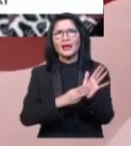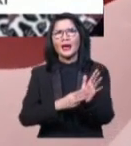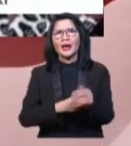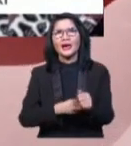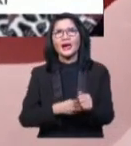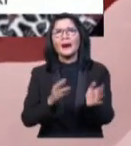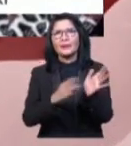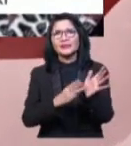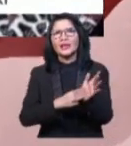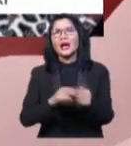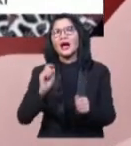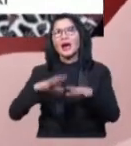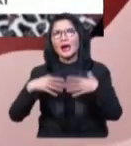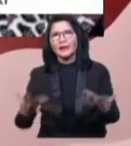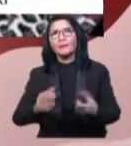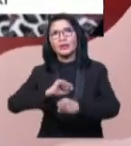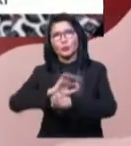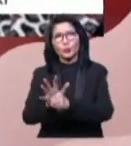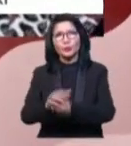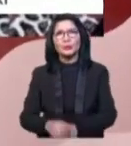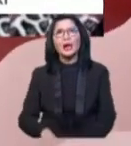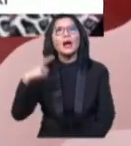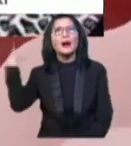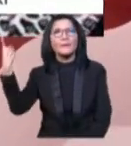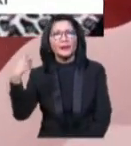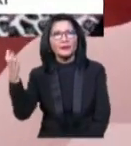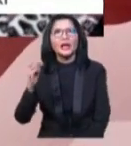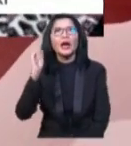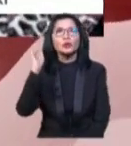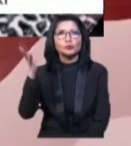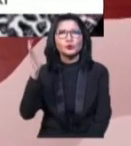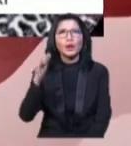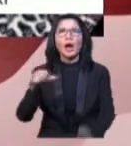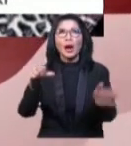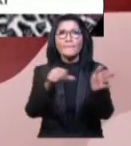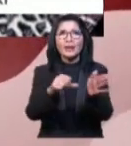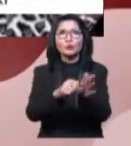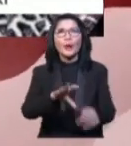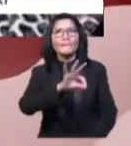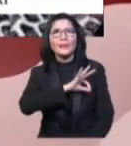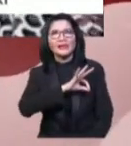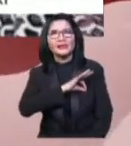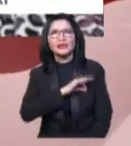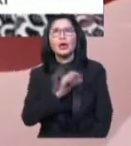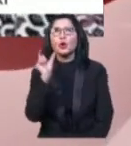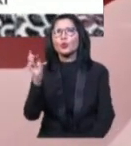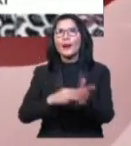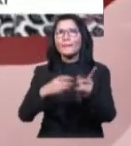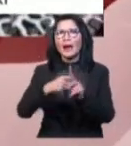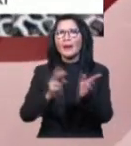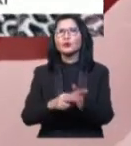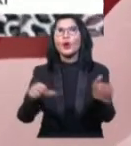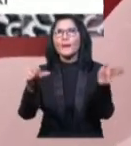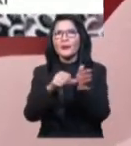oleh pandemi COVID-19. Nah, seperti yang kita tahu bahwa pemerintah juga sudah menggulirkan bantuan presiden untuk UMKM untuk